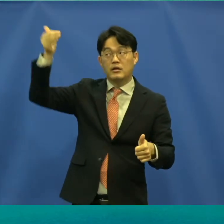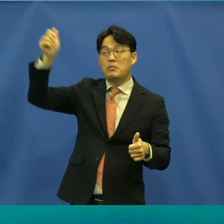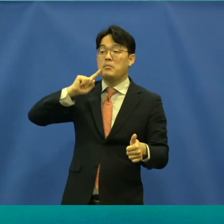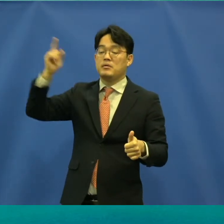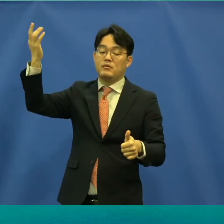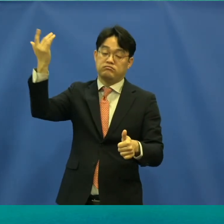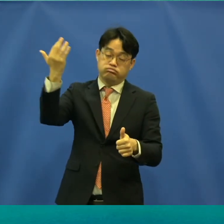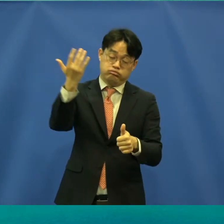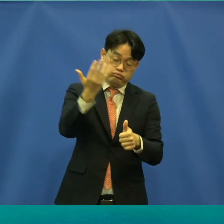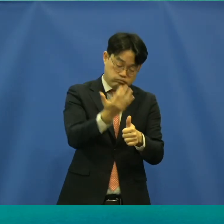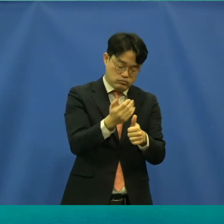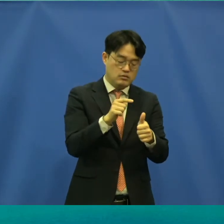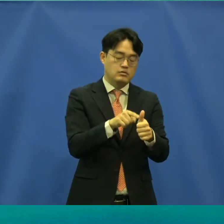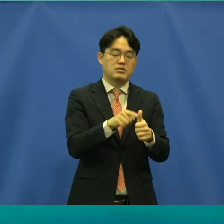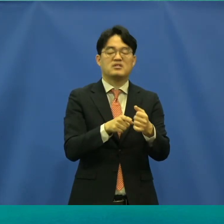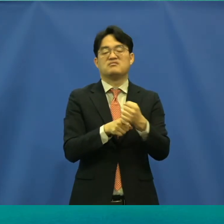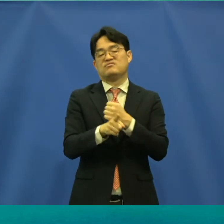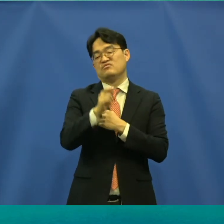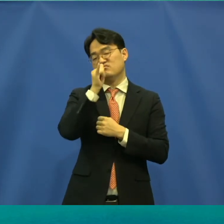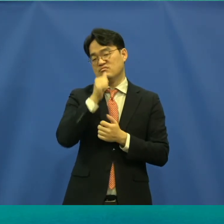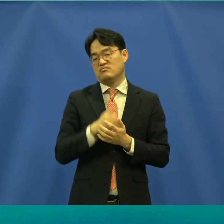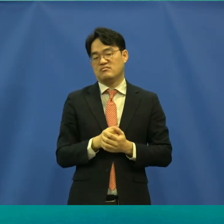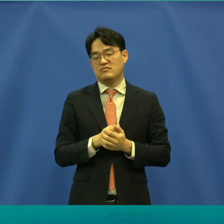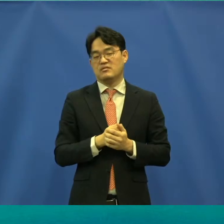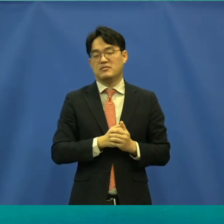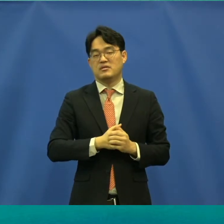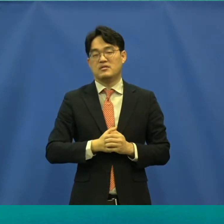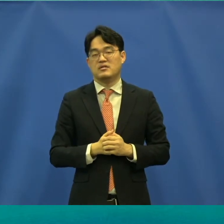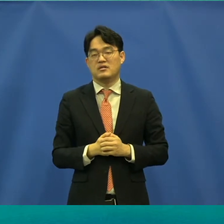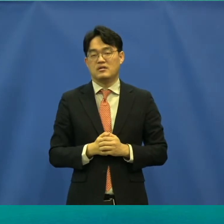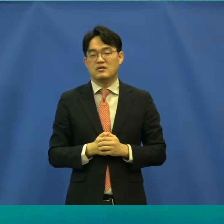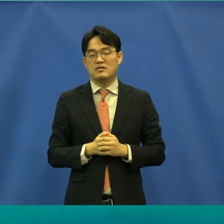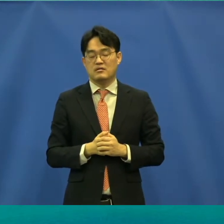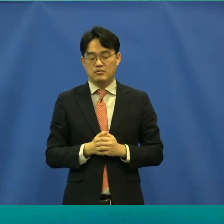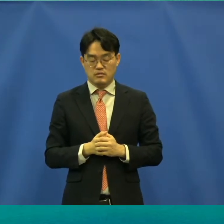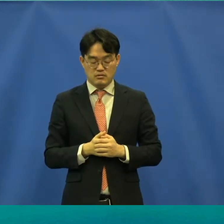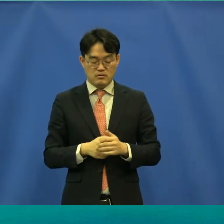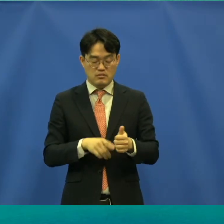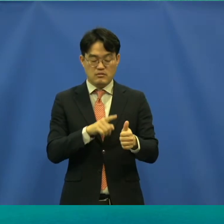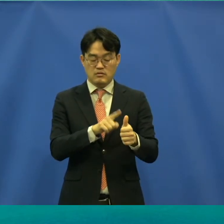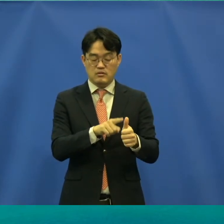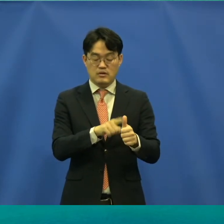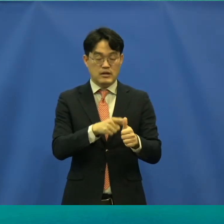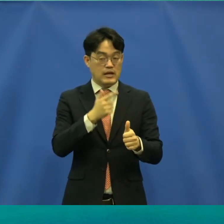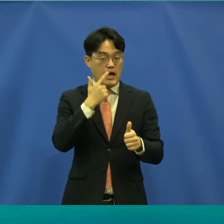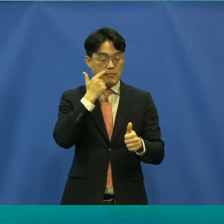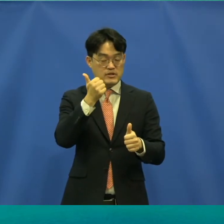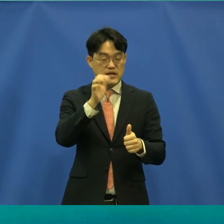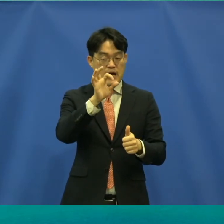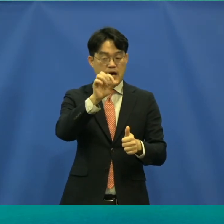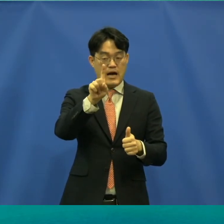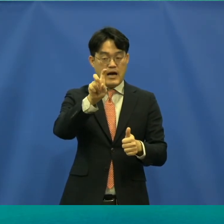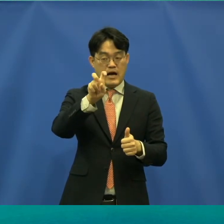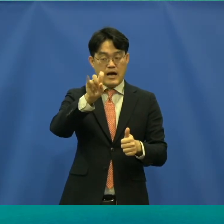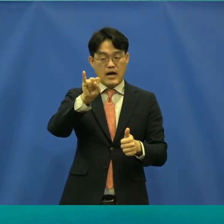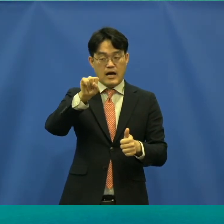여러분, 여기에서 매우 중요한 것은 아미떼의 아들 요나에게 여호와의 말씀이 임했다는 말은 뭘까요?